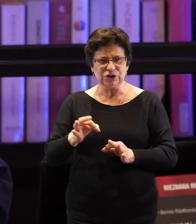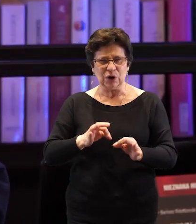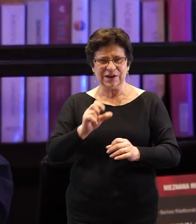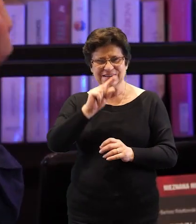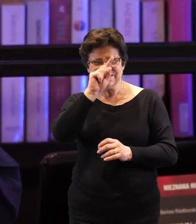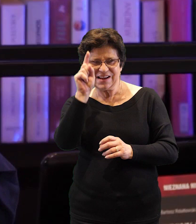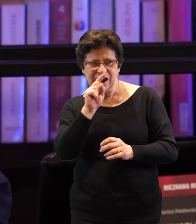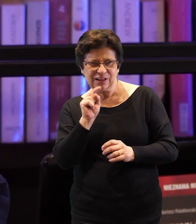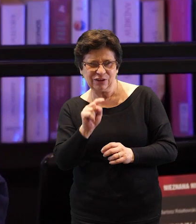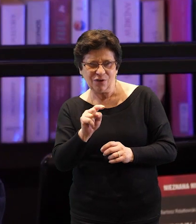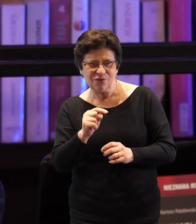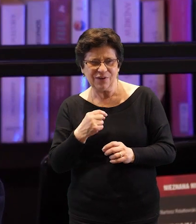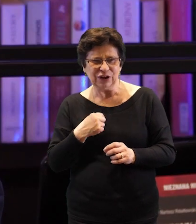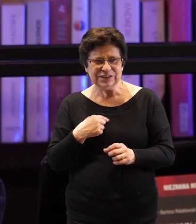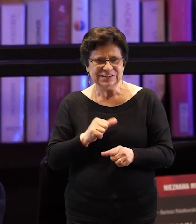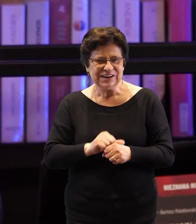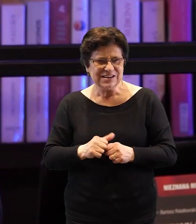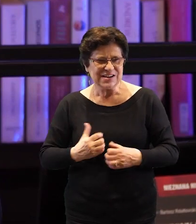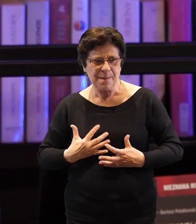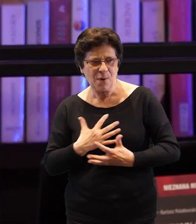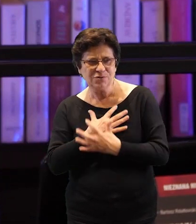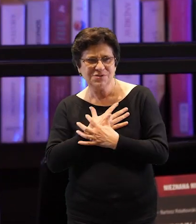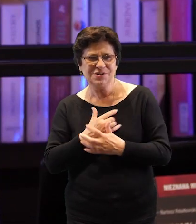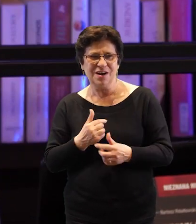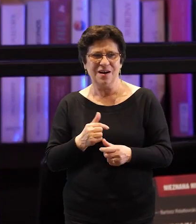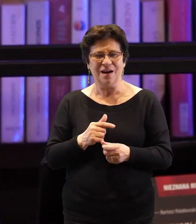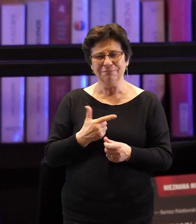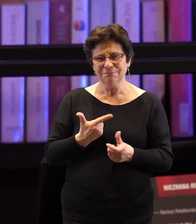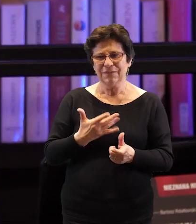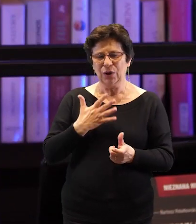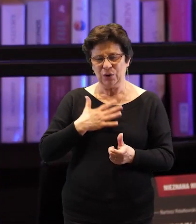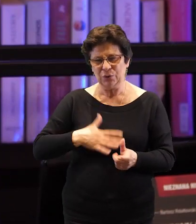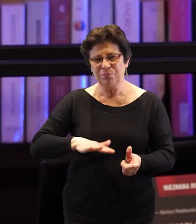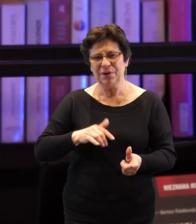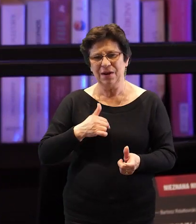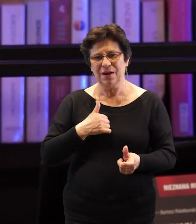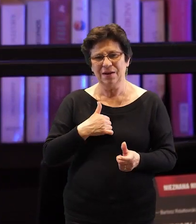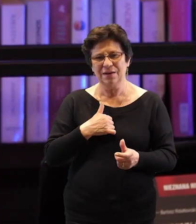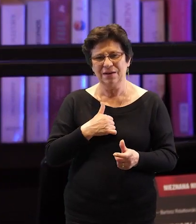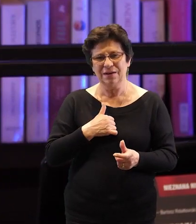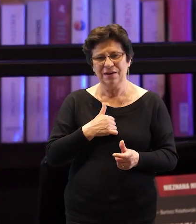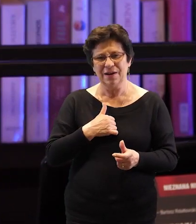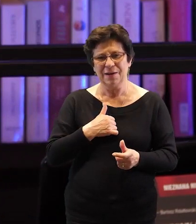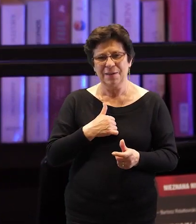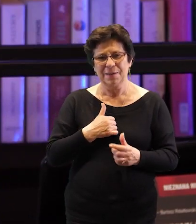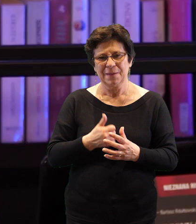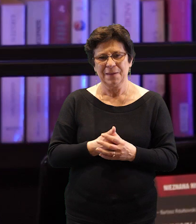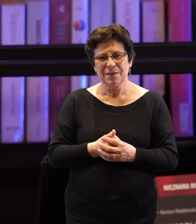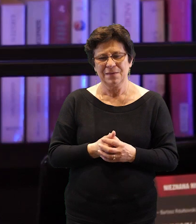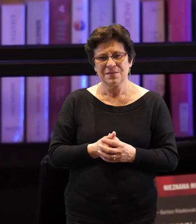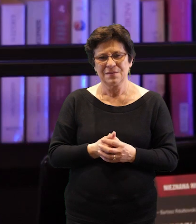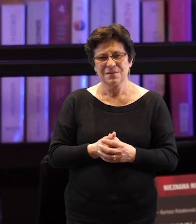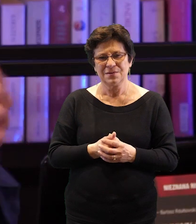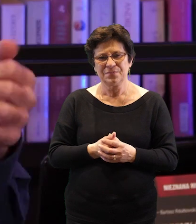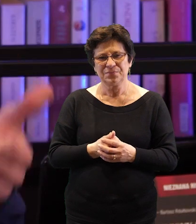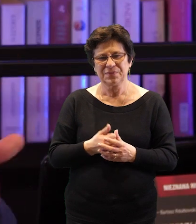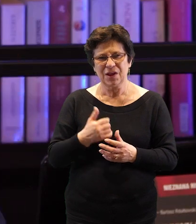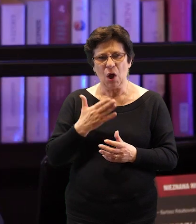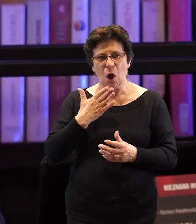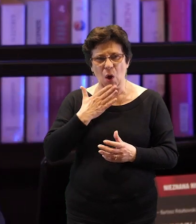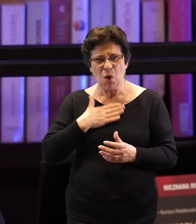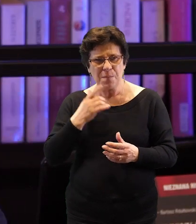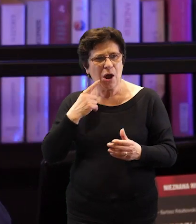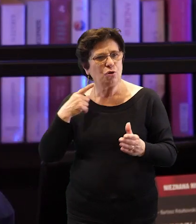są takie, nawet dreszczyk emocji jest przy nich. Natomiast jeszcze bardziej lubię je weryfikować. Lubię docierać